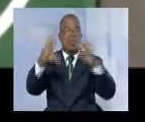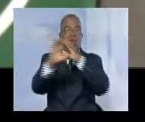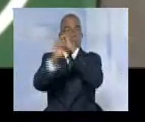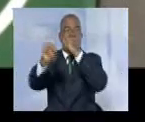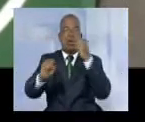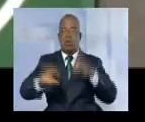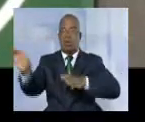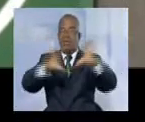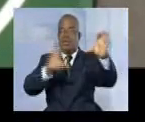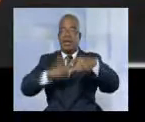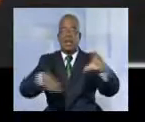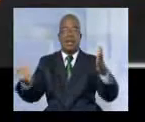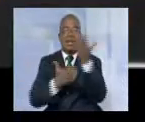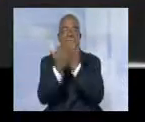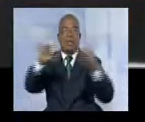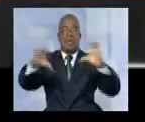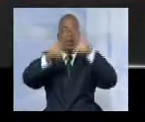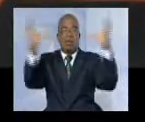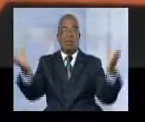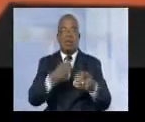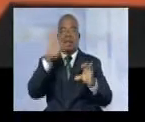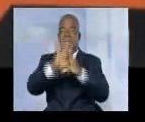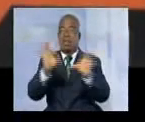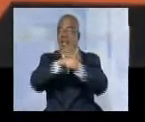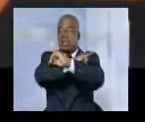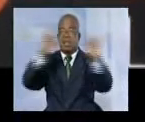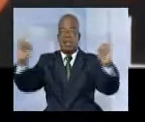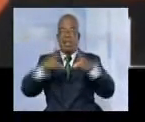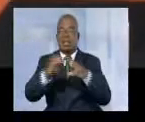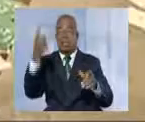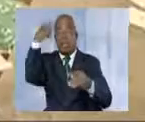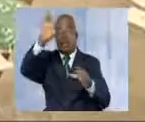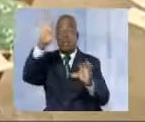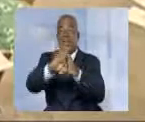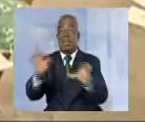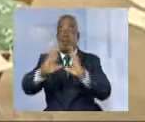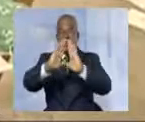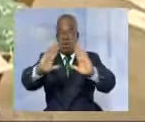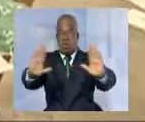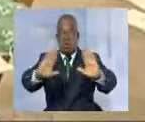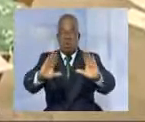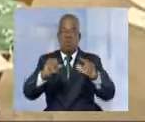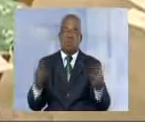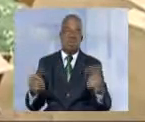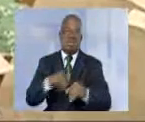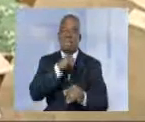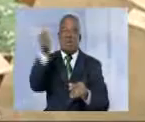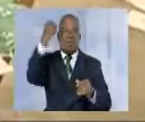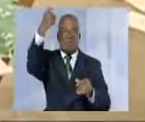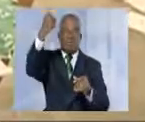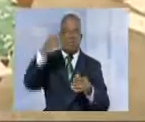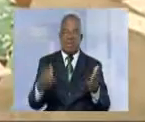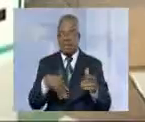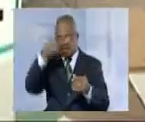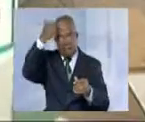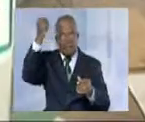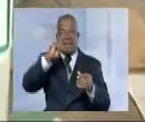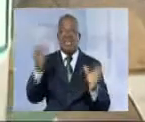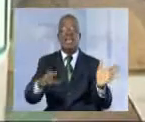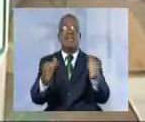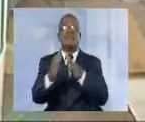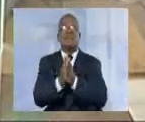par la commission électorale indépendante CEI pour des élections apaisées seraient-elles tombées dans des oreilles de sourds? La question mérite d'être